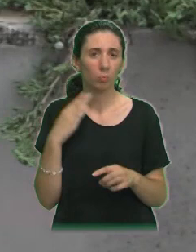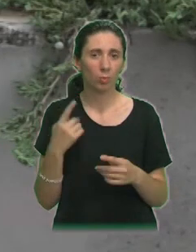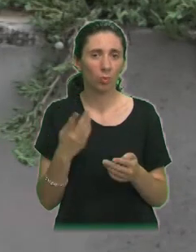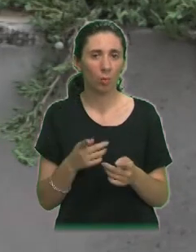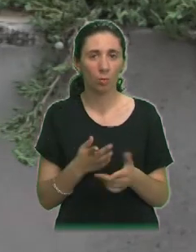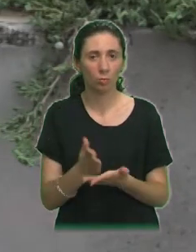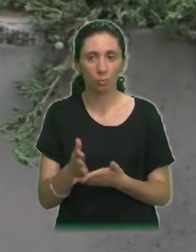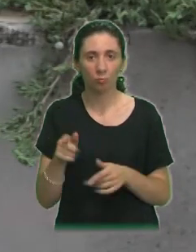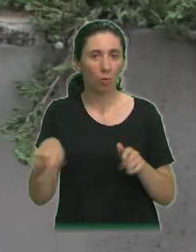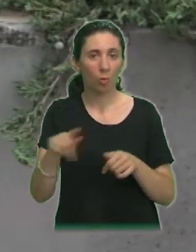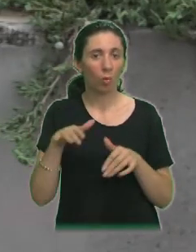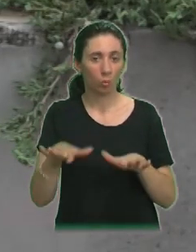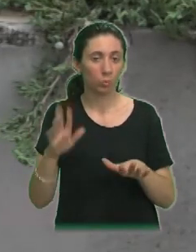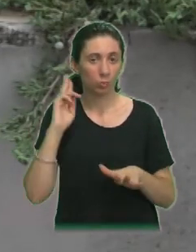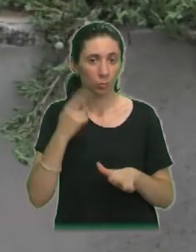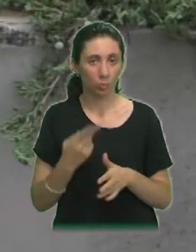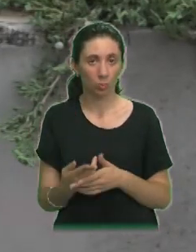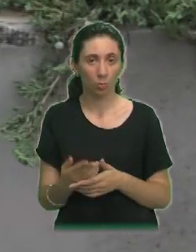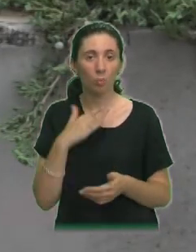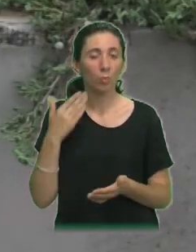ušla stvarno iz različitih razloga.